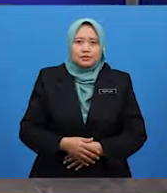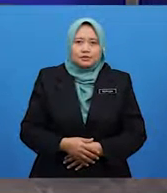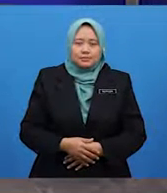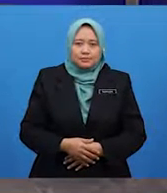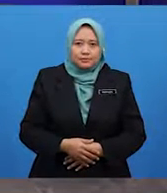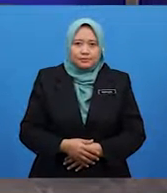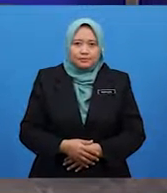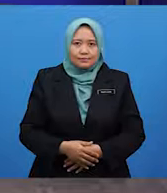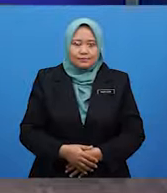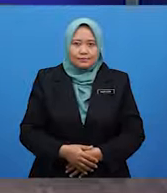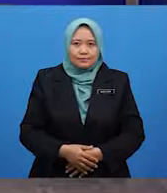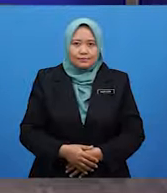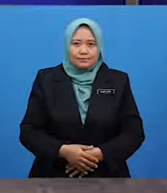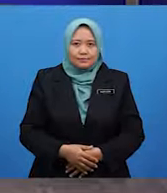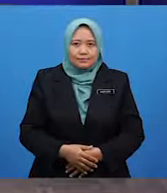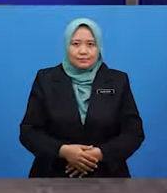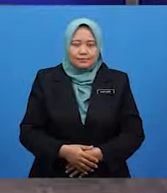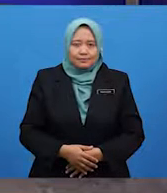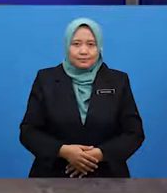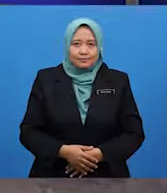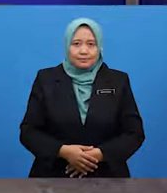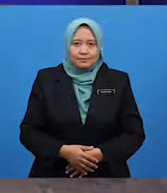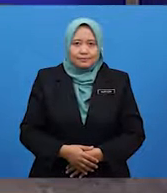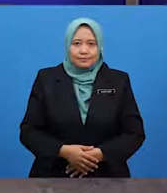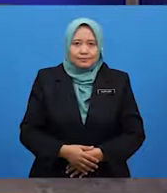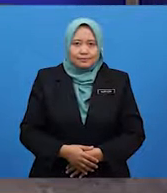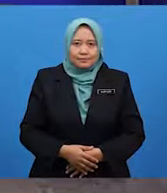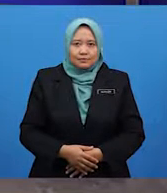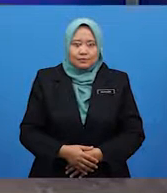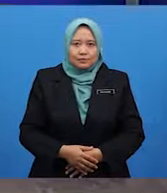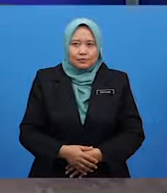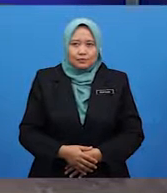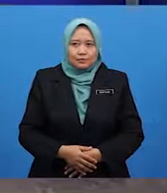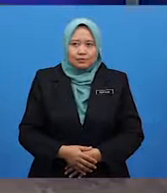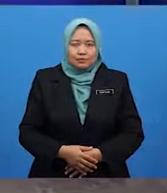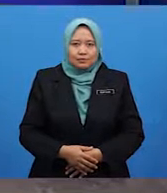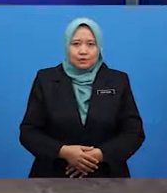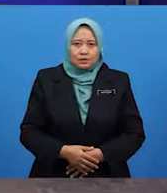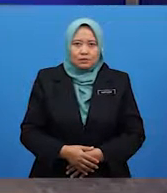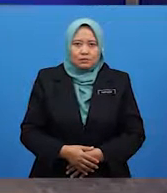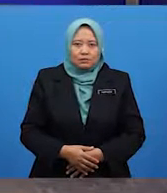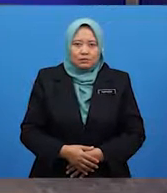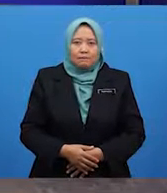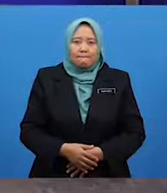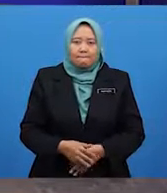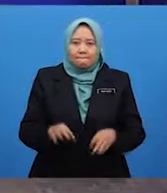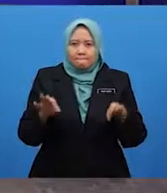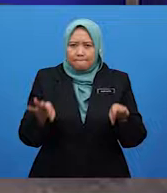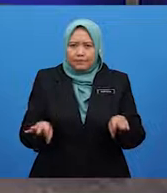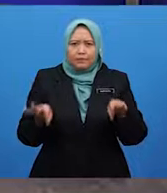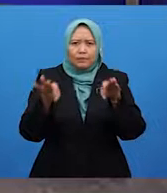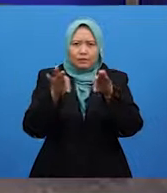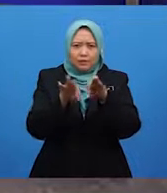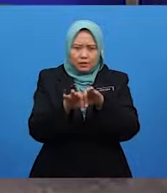Baiklah, jikalau tak tahu, biar Cikgu Arif jelaskan, Cikgu Don. Antara perkara asas yang paling penting dalam proses